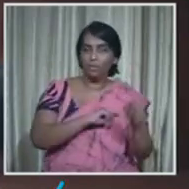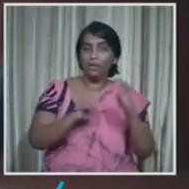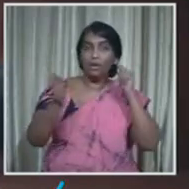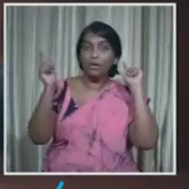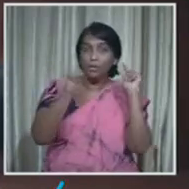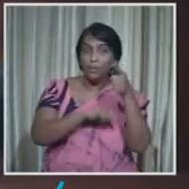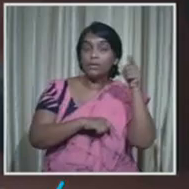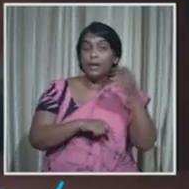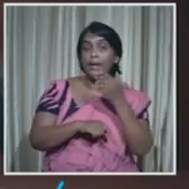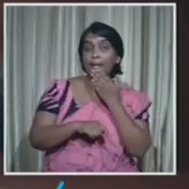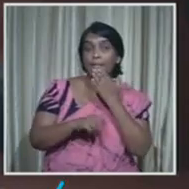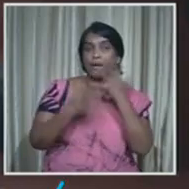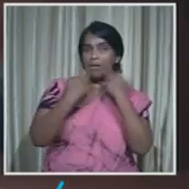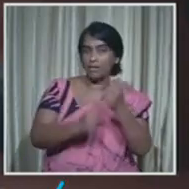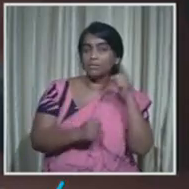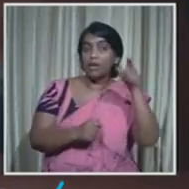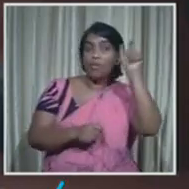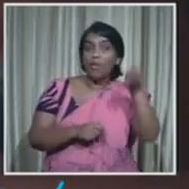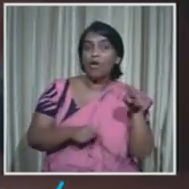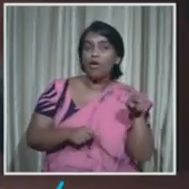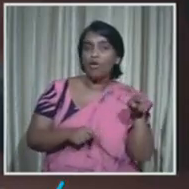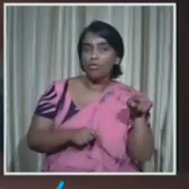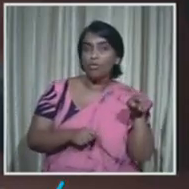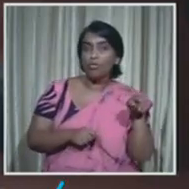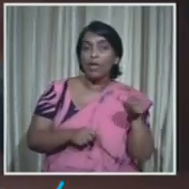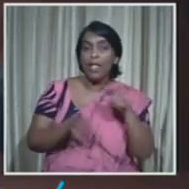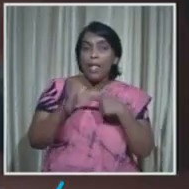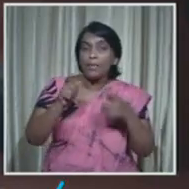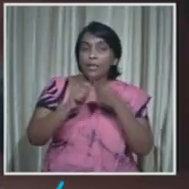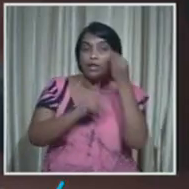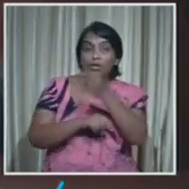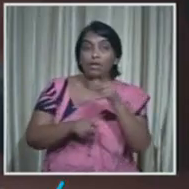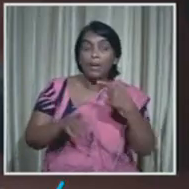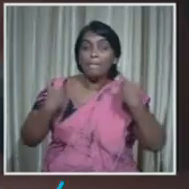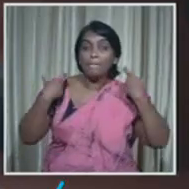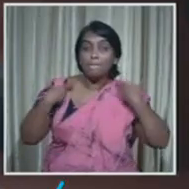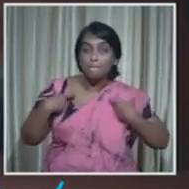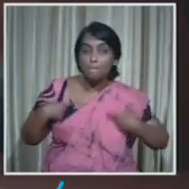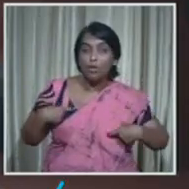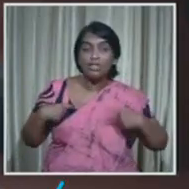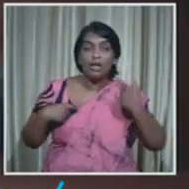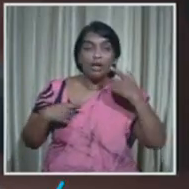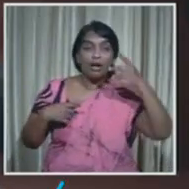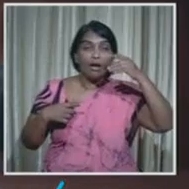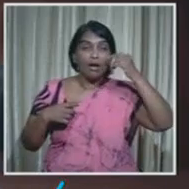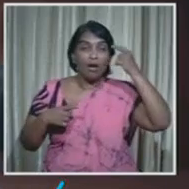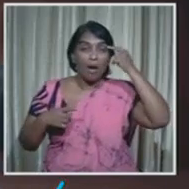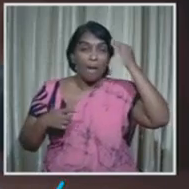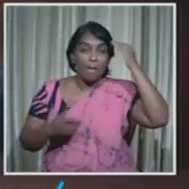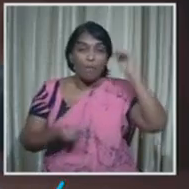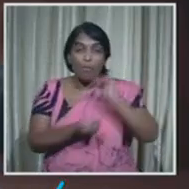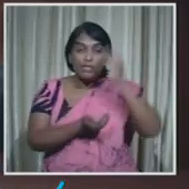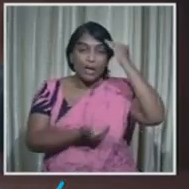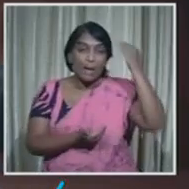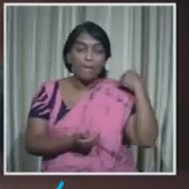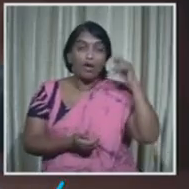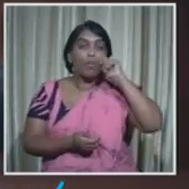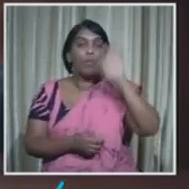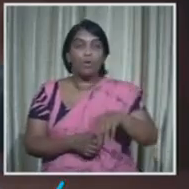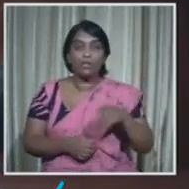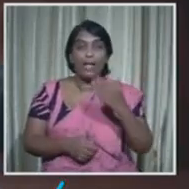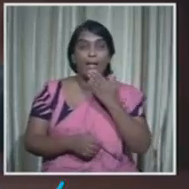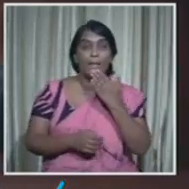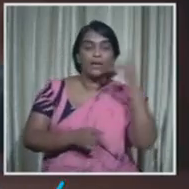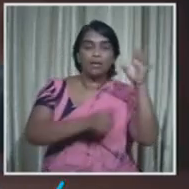තමයි ඇමරිකාවෙන් අහුවෙන්නේ එයා කවුද එයා කවුද එයා මහින්ද රාජපක්ෂ පුංචියමගේ පුතා මතක තබා ගන්න ඇමරිකාවෙන් තමයි